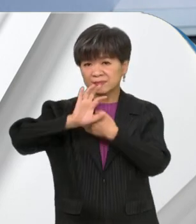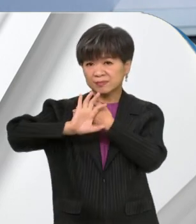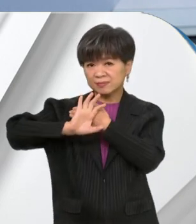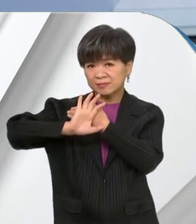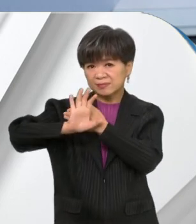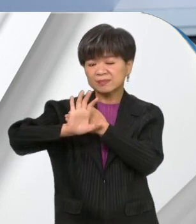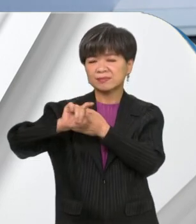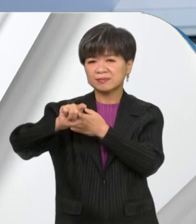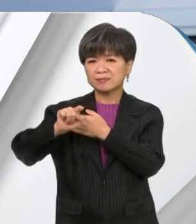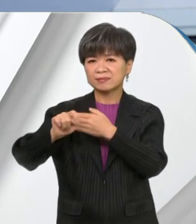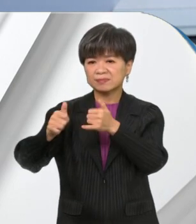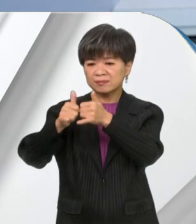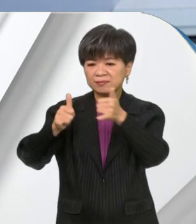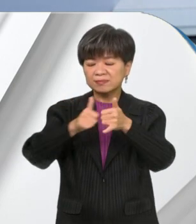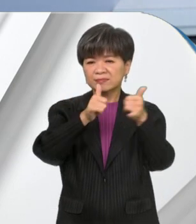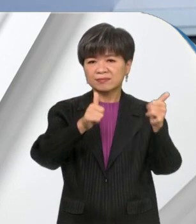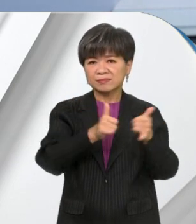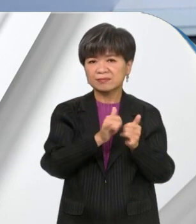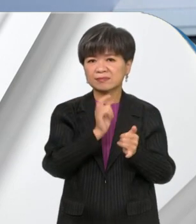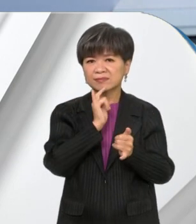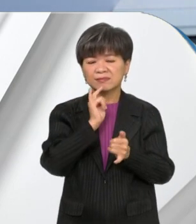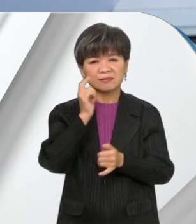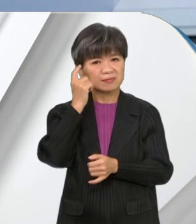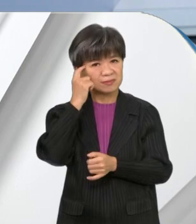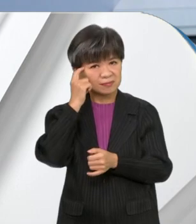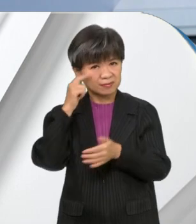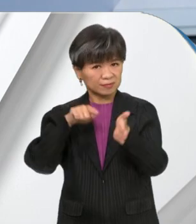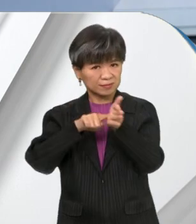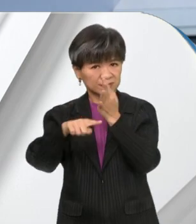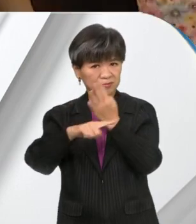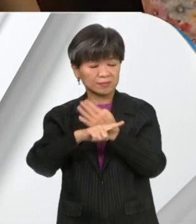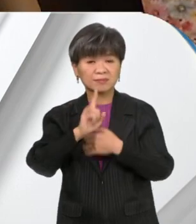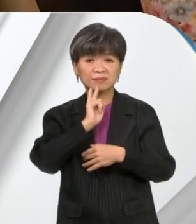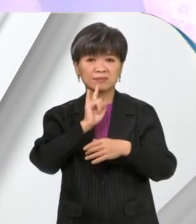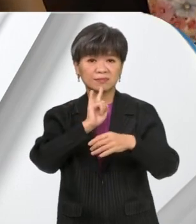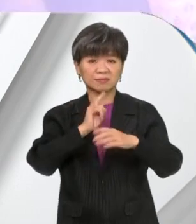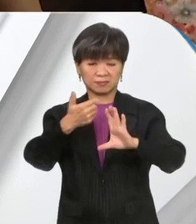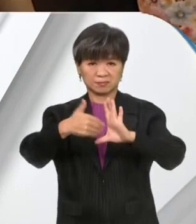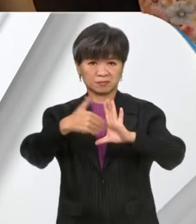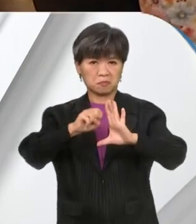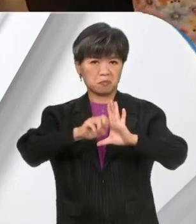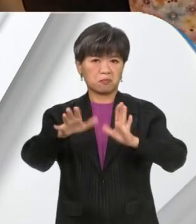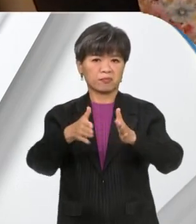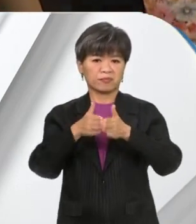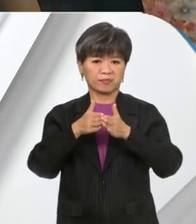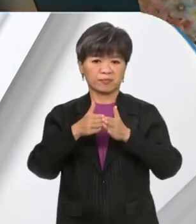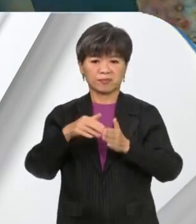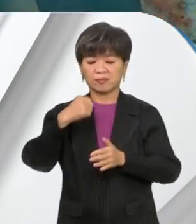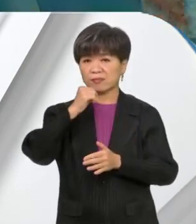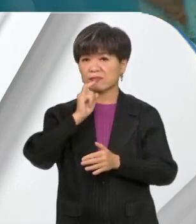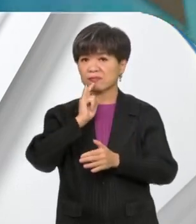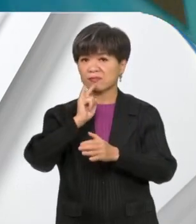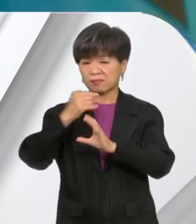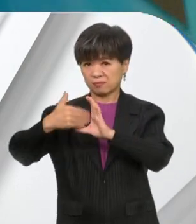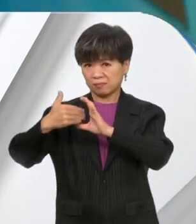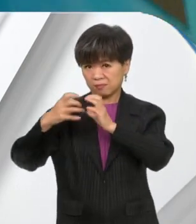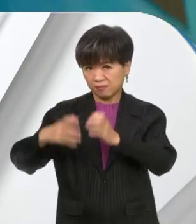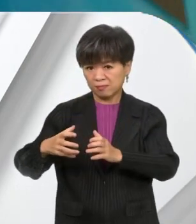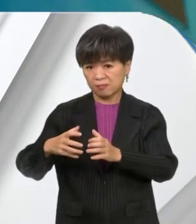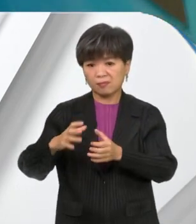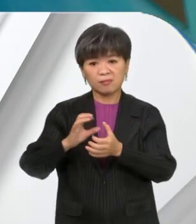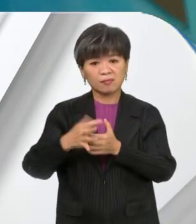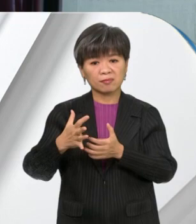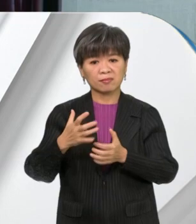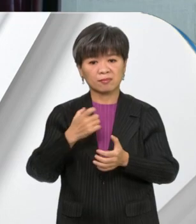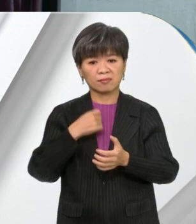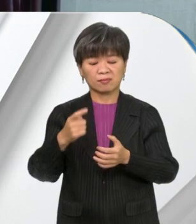言。咪开始考虑，我就按呢专业嘅语言嚟推啦。推一推，心里完全是认为客家推，他就